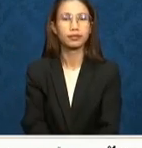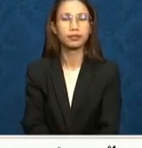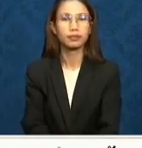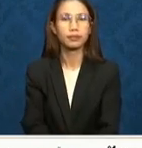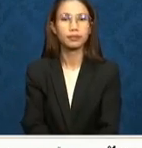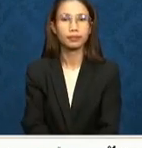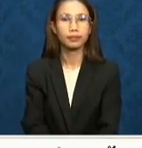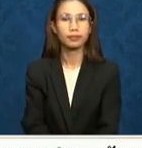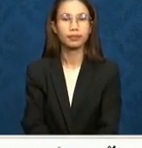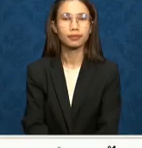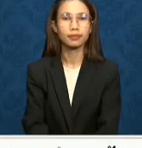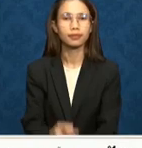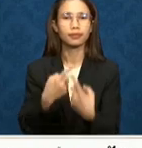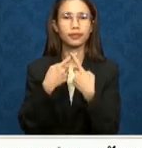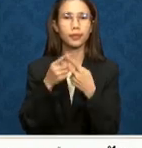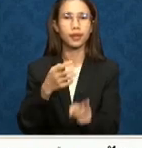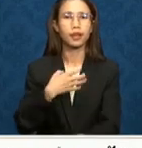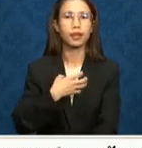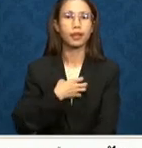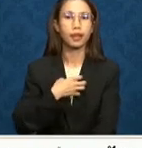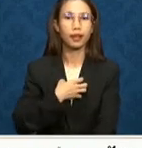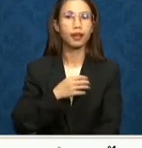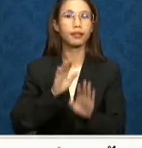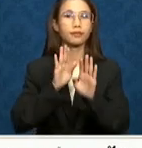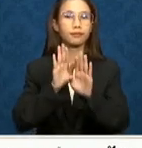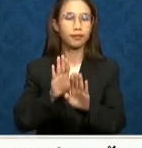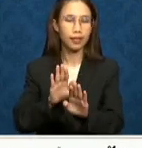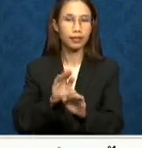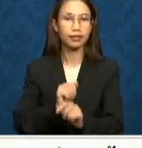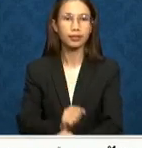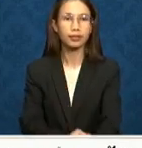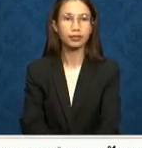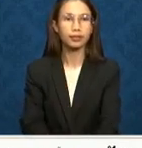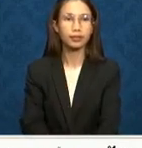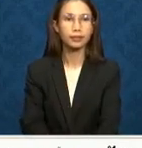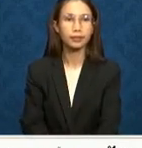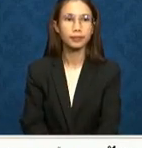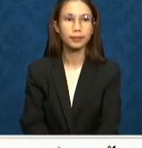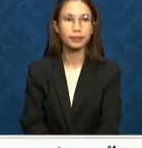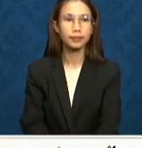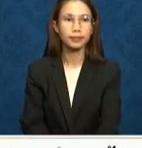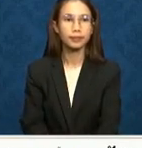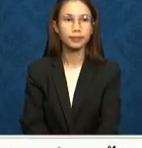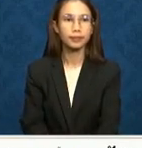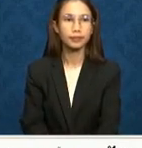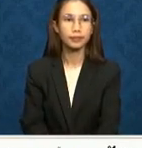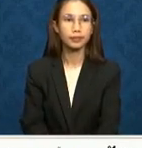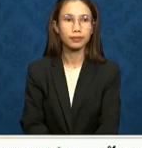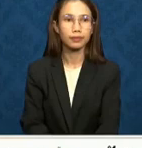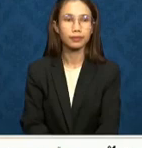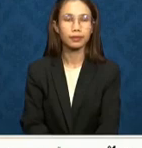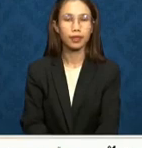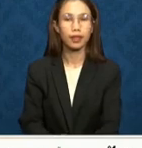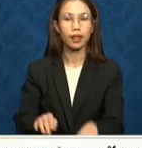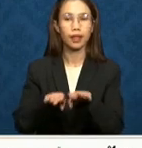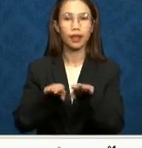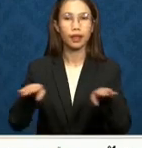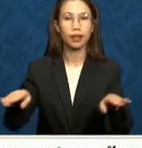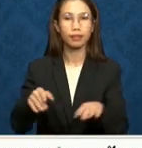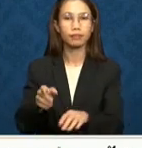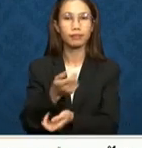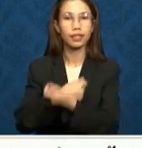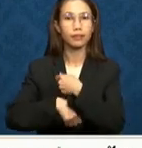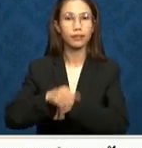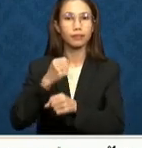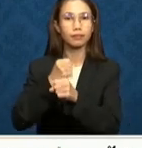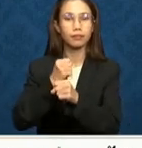แต่ว่าผมอยากจะฝากอะไรบางเรื่องว่าการที่หลักปฏิบัติอย่างนั้นน่ะนะครับสาม